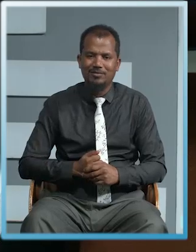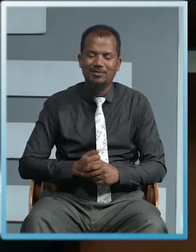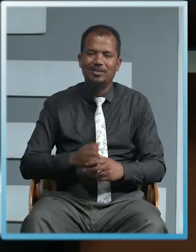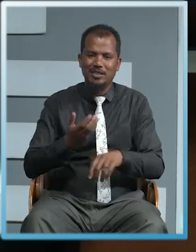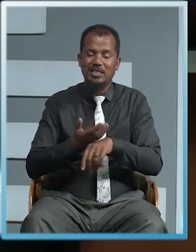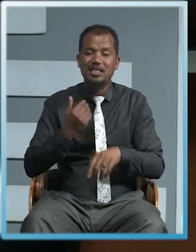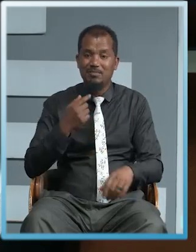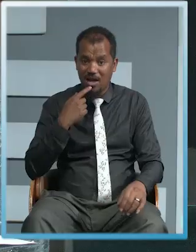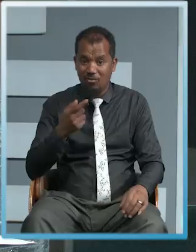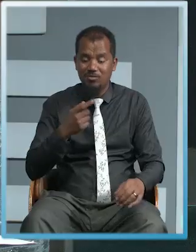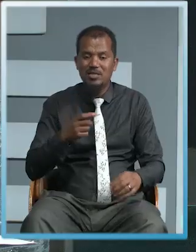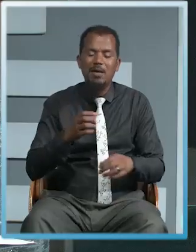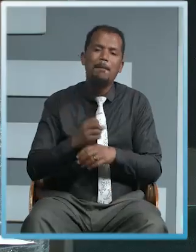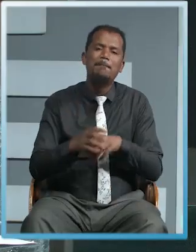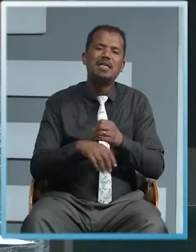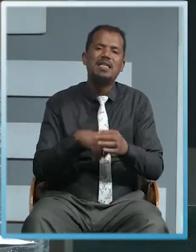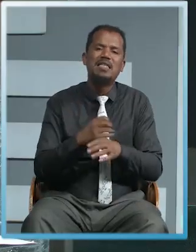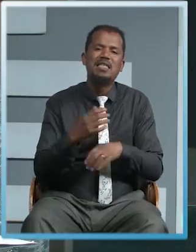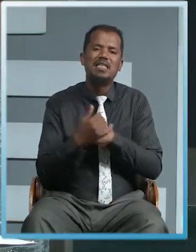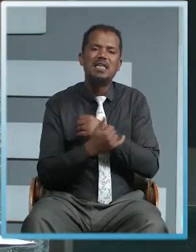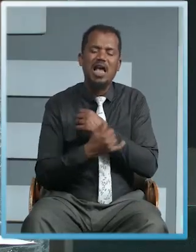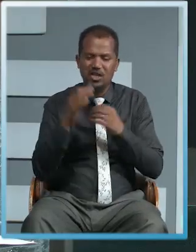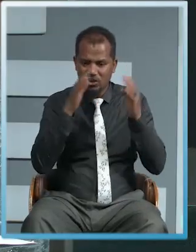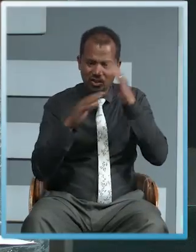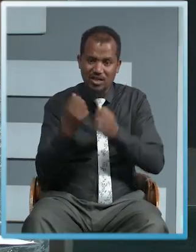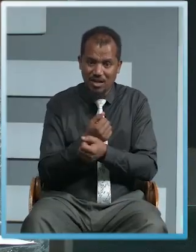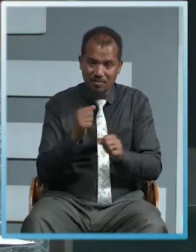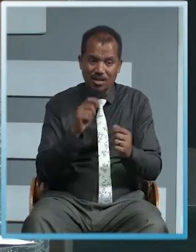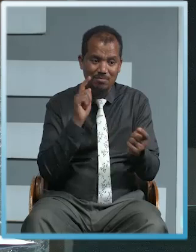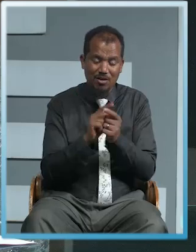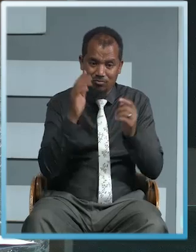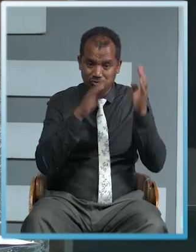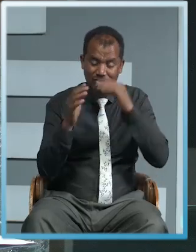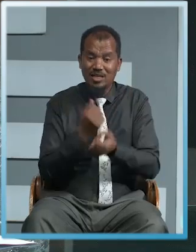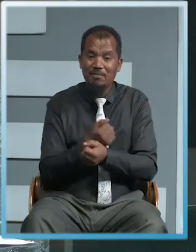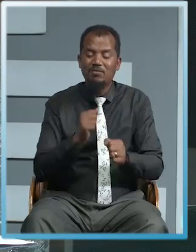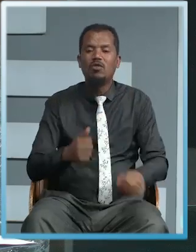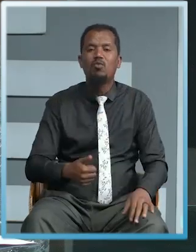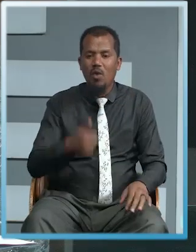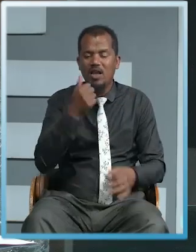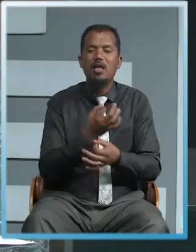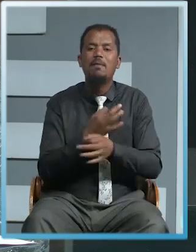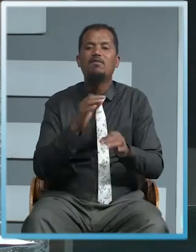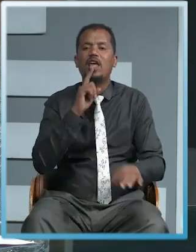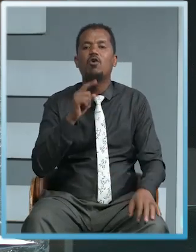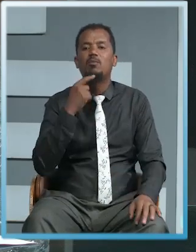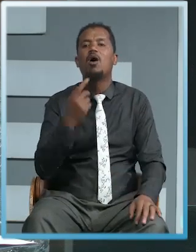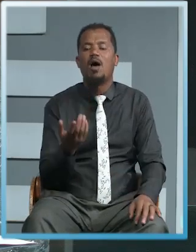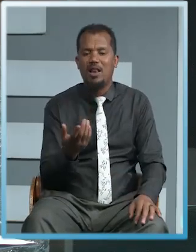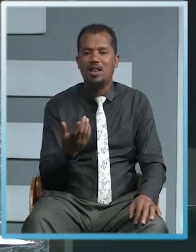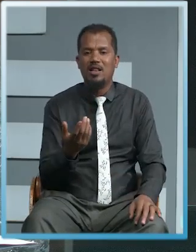دغدغه لازولین مککر یا گرند شکر لامفتاتی میگد مونن شکرش لامفتات وانیگو مفتهینو بلونیال